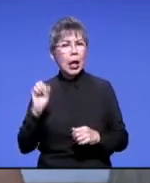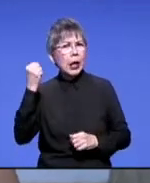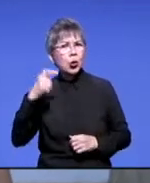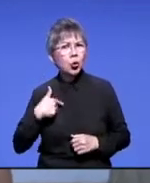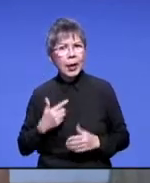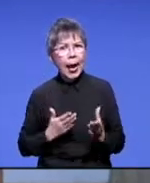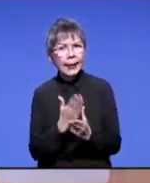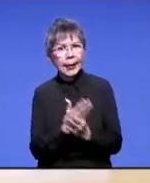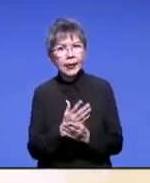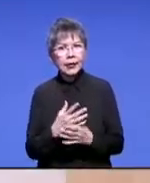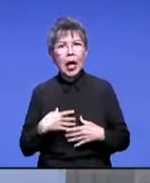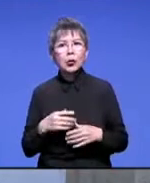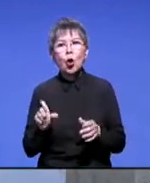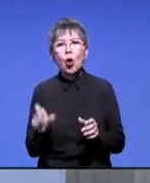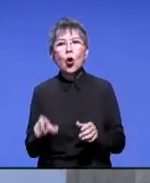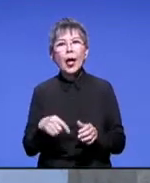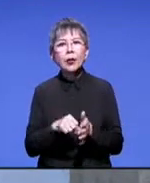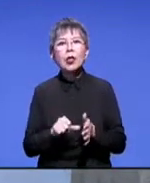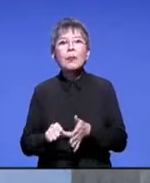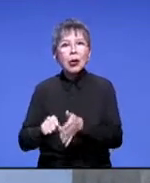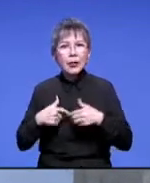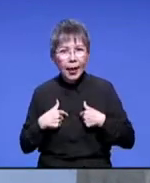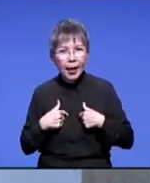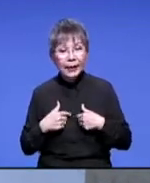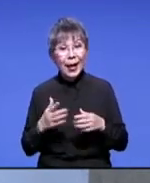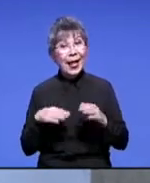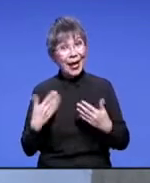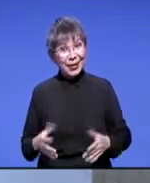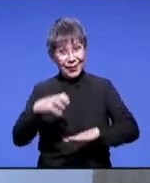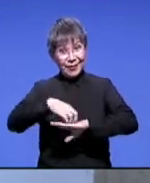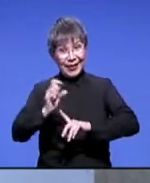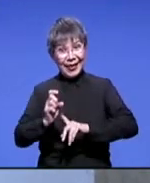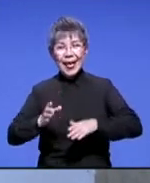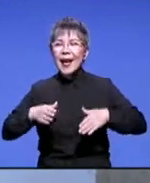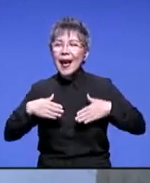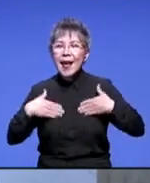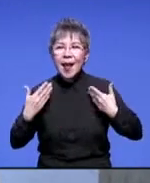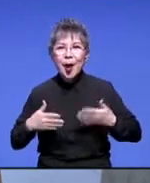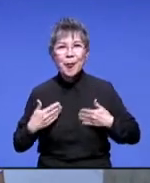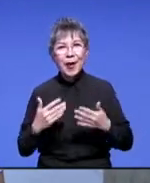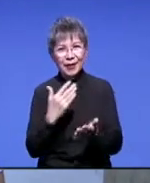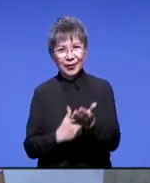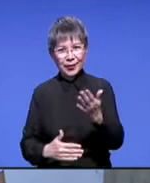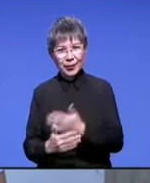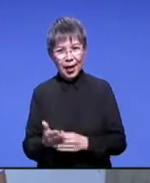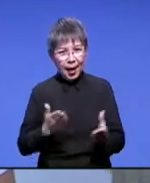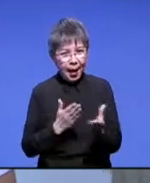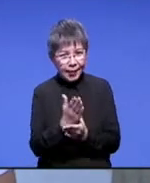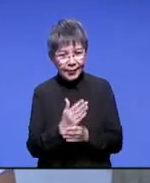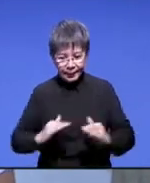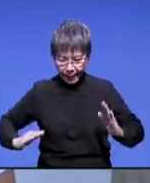akses jalannya, harus dibantu kan. Di Masjid As-Syifa ini saya menemukan masjid ramah disabilitas, mulai dari akses